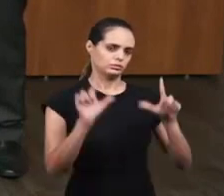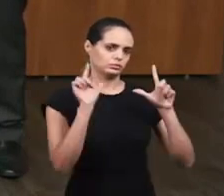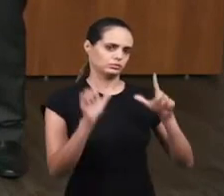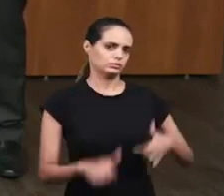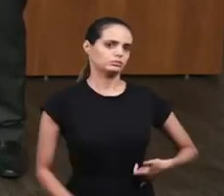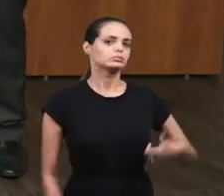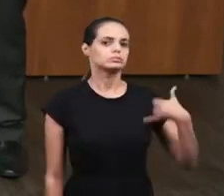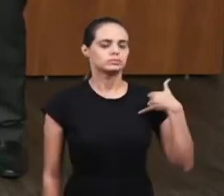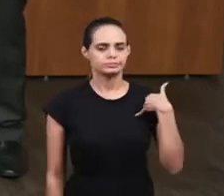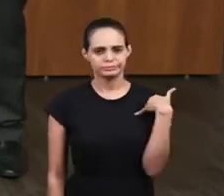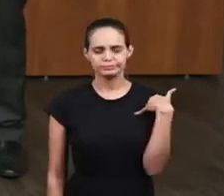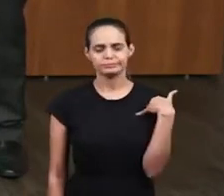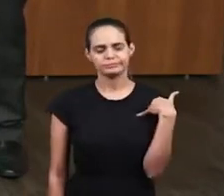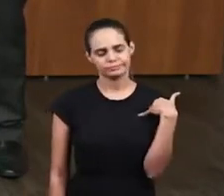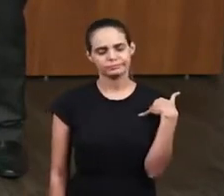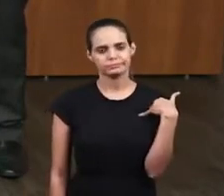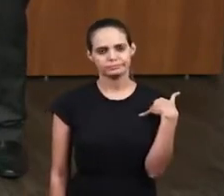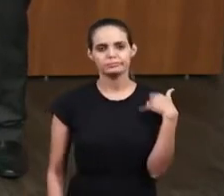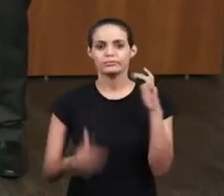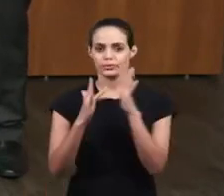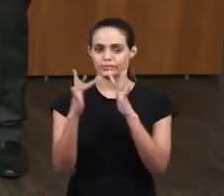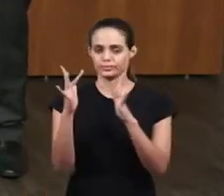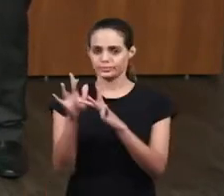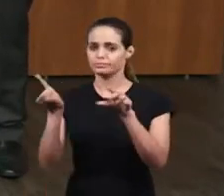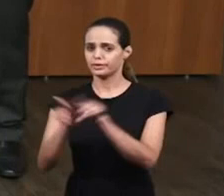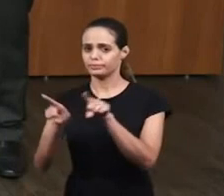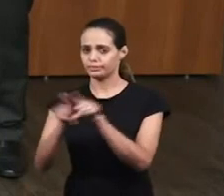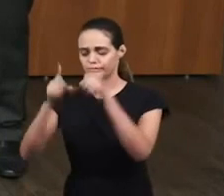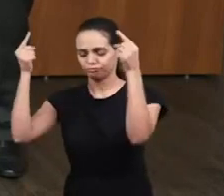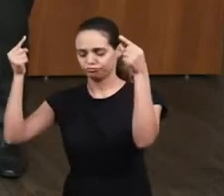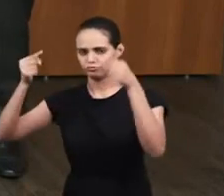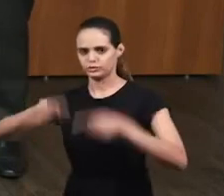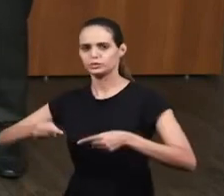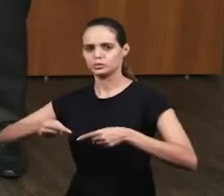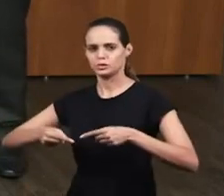Menschen. Auch Jesus trat